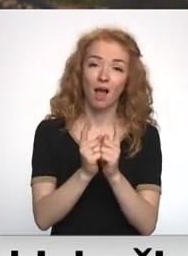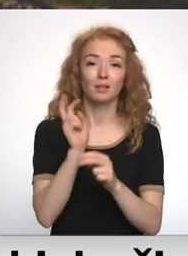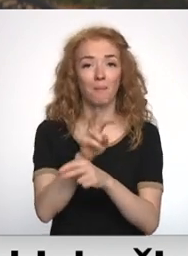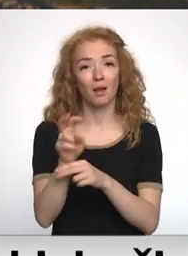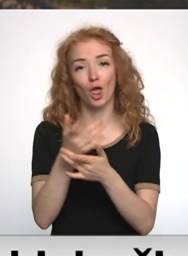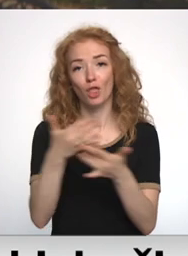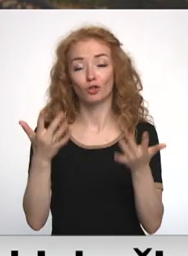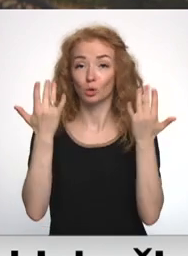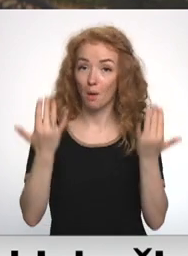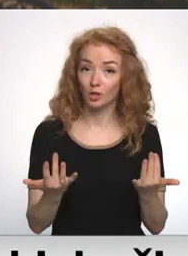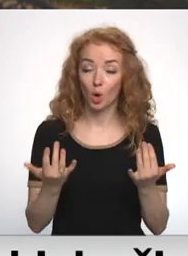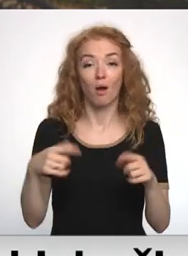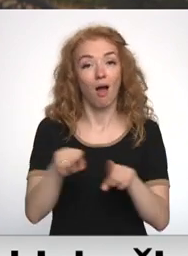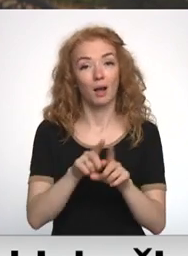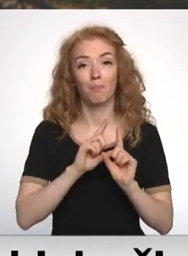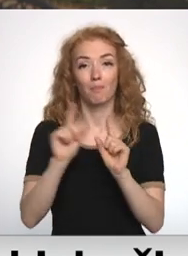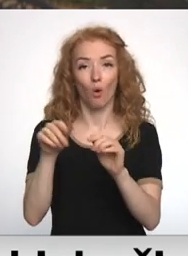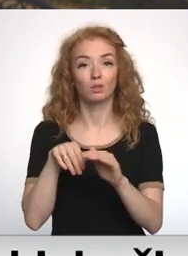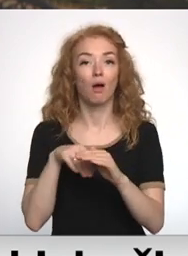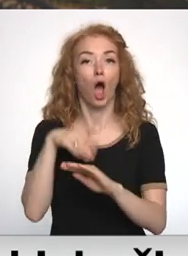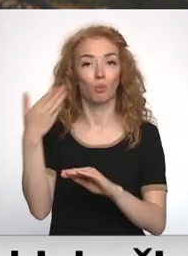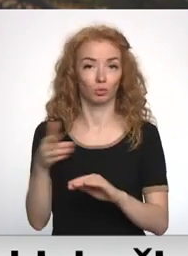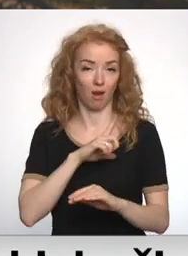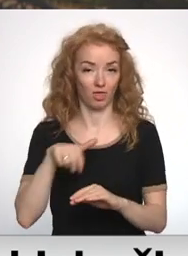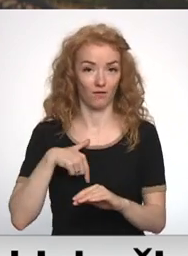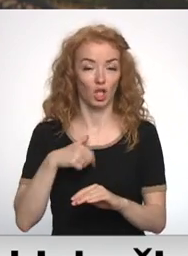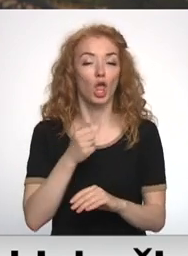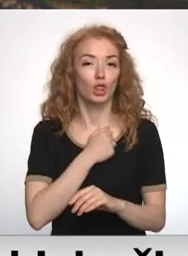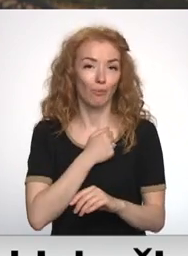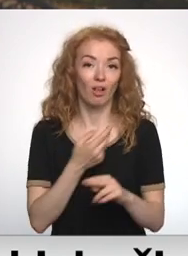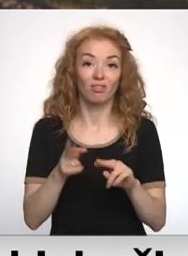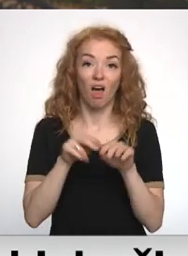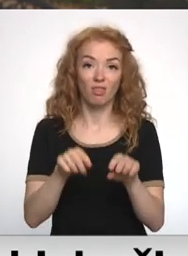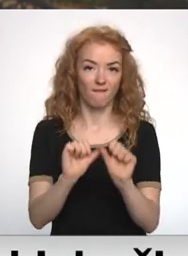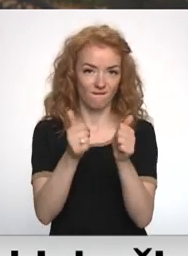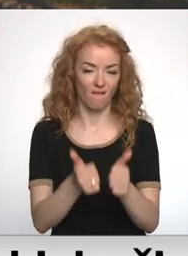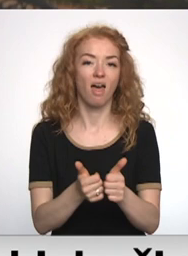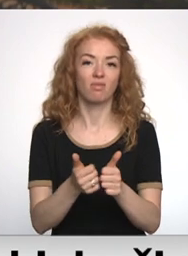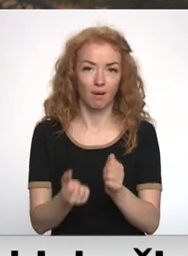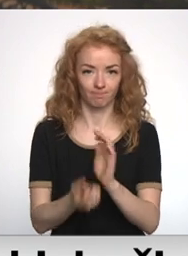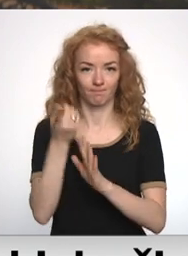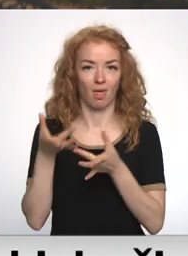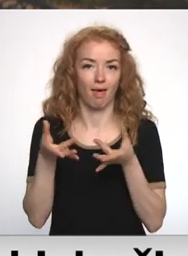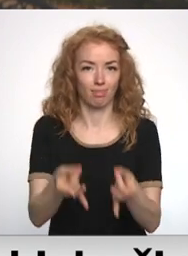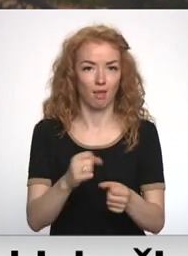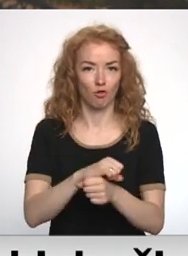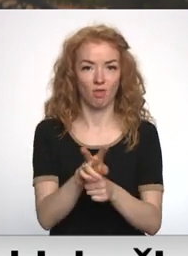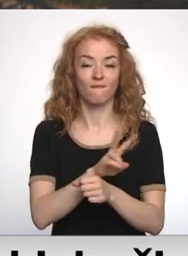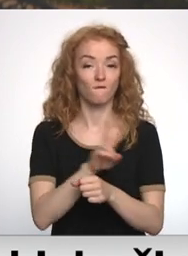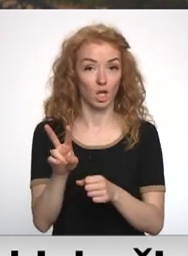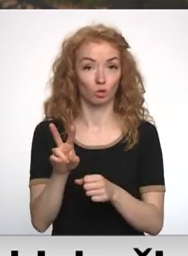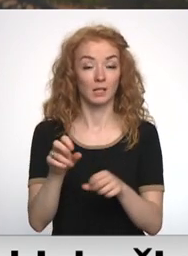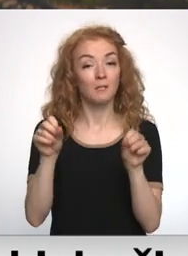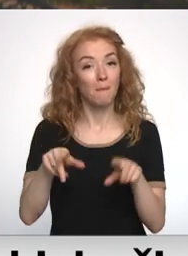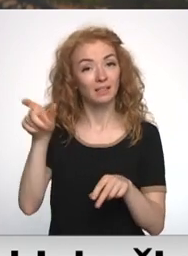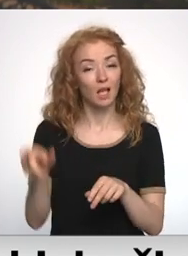dažādus pasākumus, gan izbraucot ārpus mūsu valsts robežām. Un, diemžēl, arī šādā veidā tiek veicināta Covid izplatība sabiedrībā.